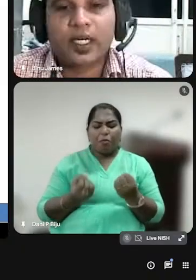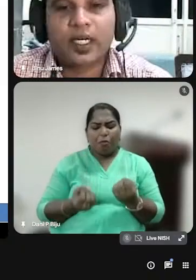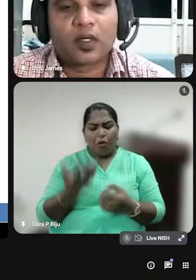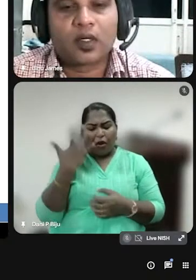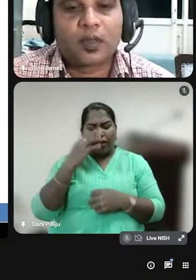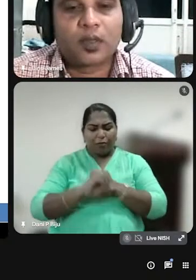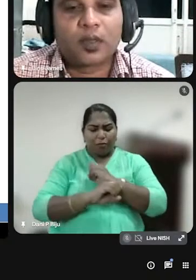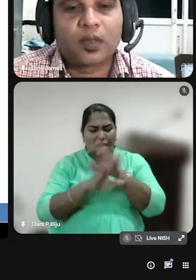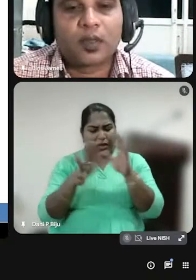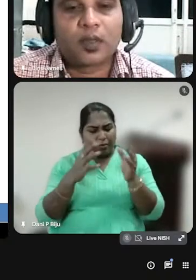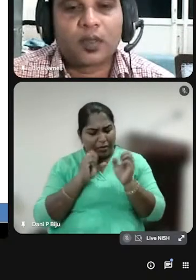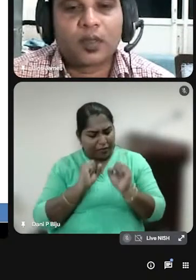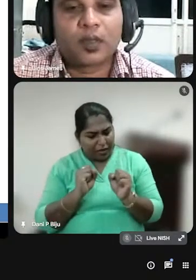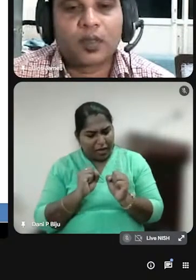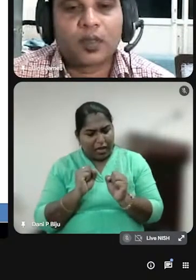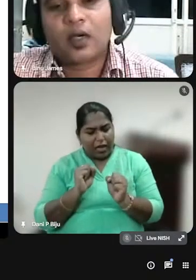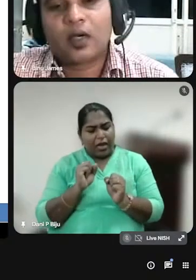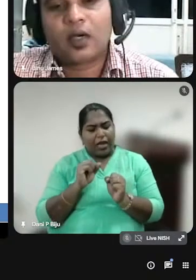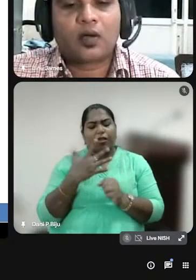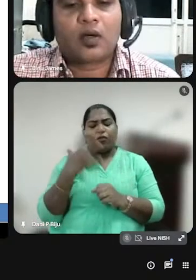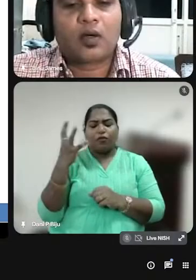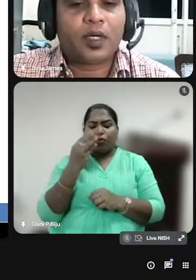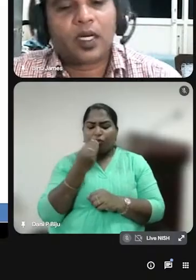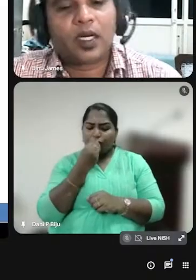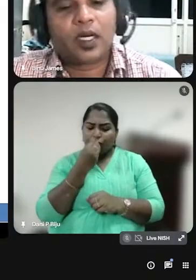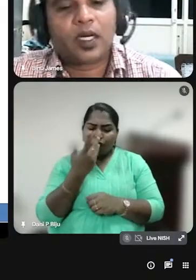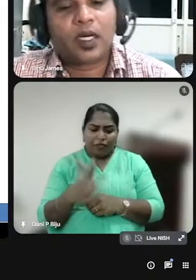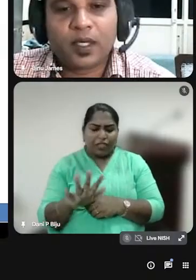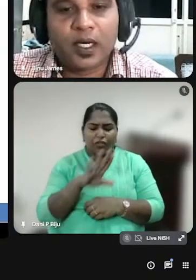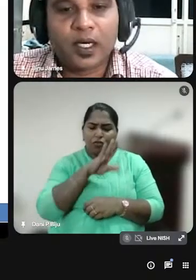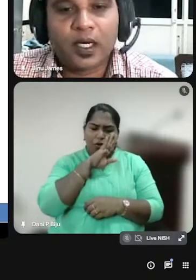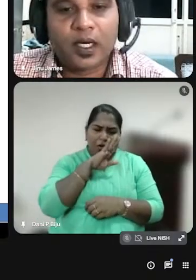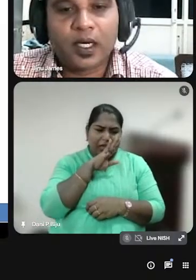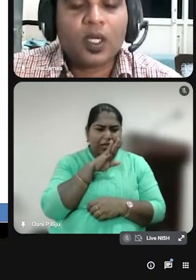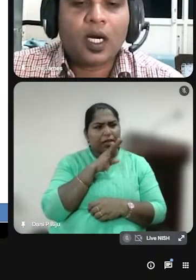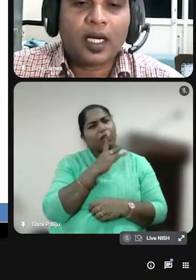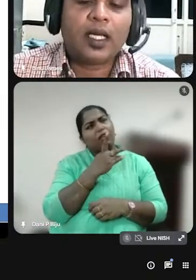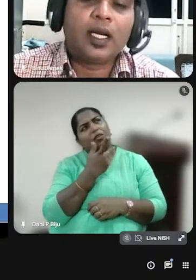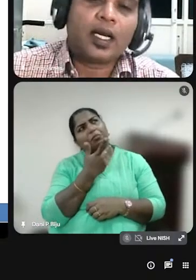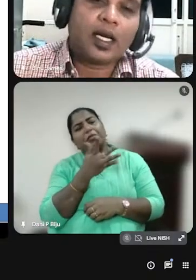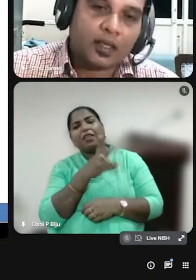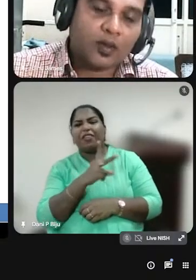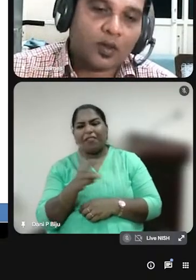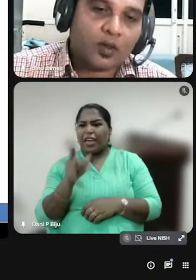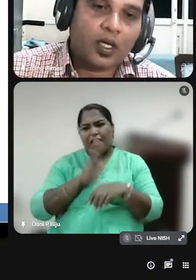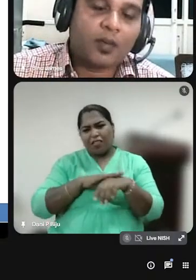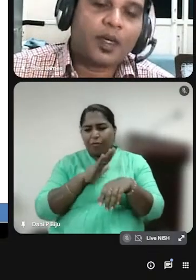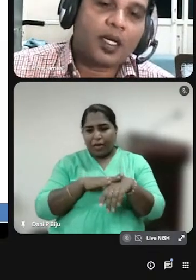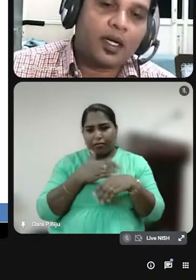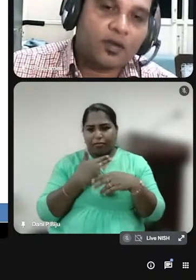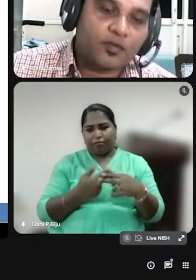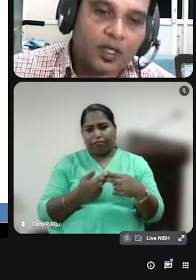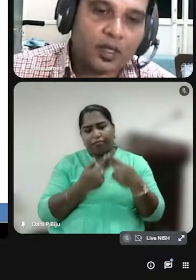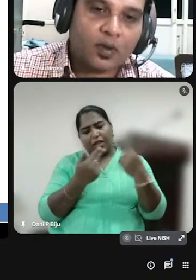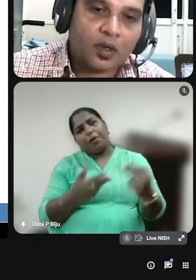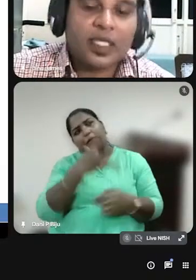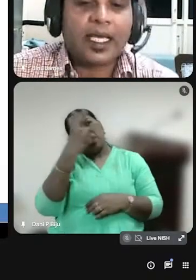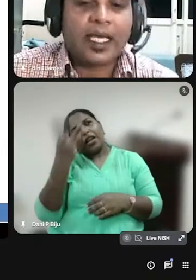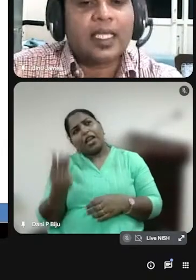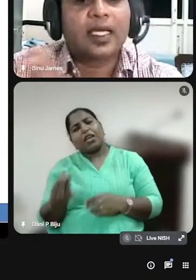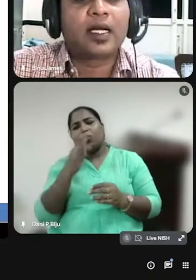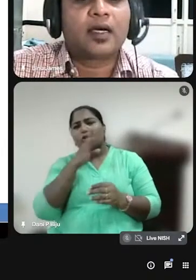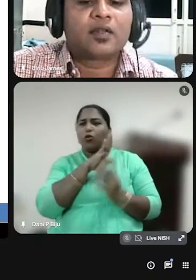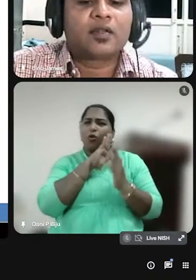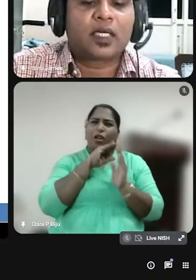ഉച്ച കഴിഞ്ഞിട്ടുള്ള സമയത്ത് ഊണ് കഴിഞ്ഞാൽ പിന്നെ ഉറക്കമാണ്, പിന്നെ രാത്രി ആകുമ്പോഴേക്കും തോന്നും, അല്ലെങ്കിൽ രാത്രി ഉറക്കമില്ല, പകലാണ് ഫുൾ ടൈം ഉറക്കം.